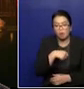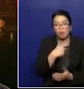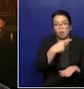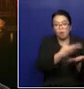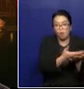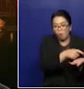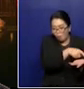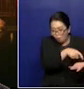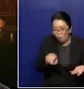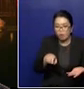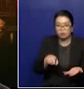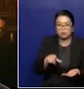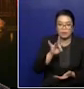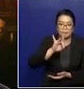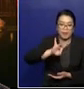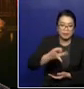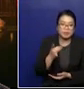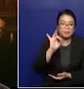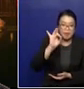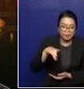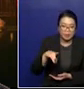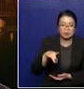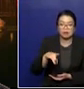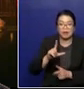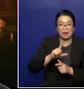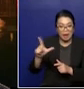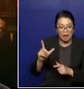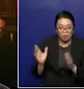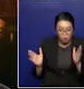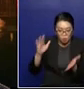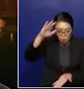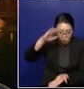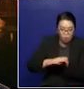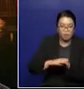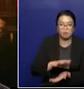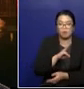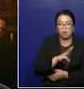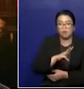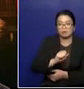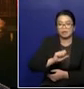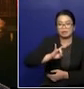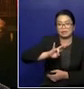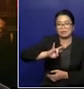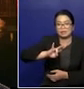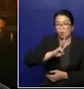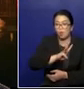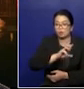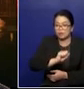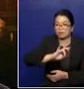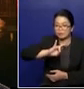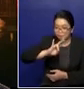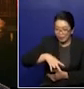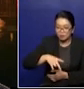ไปอีก 88,000 ล้านได้ไป 607,000 ฮะ 607,000 เอาไปใช้อะไรฮะผมเน้นข้อฉุก